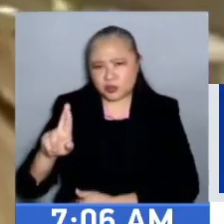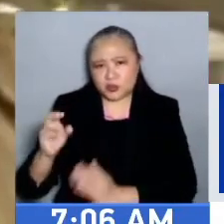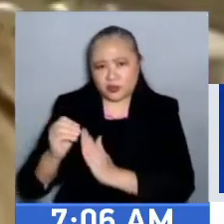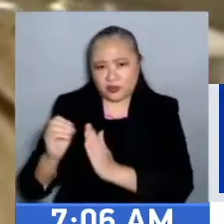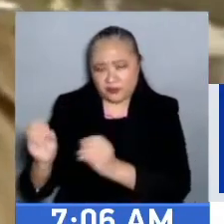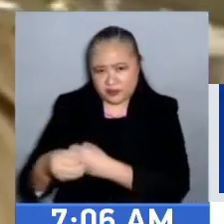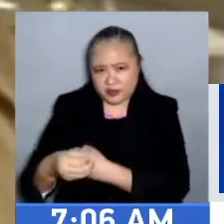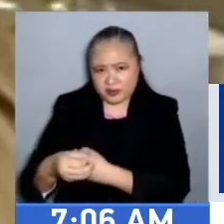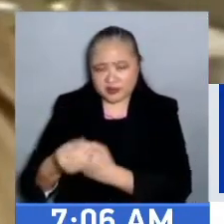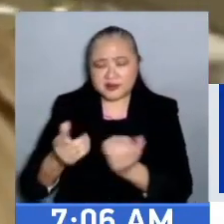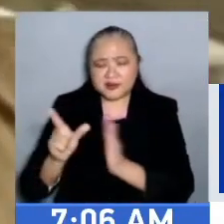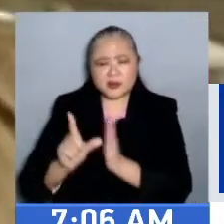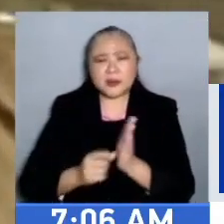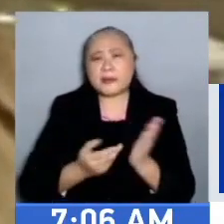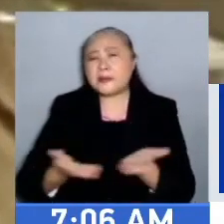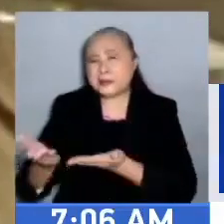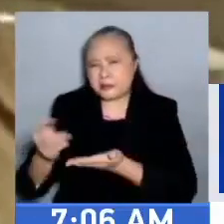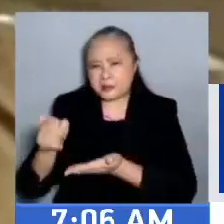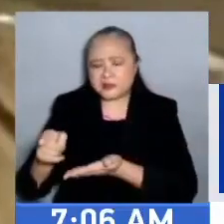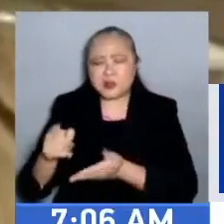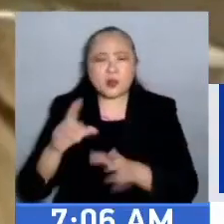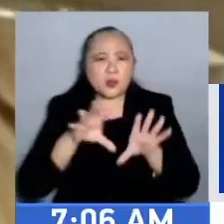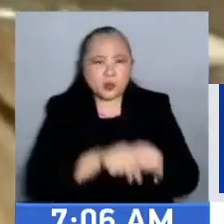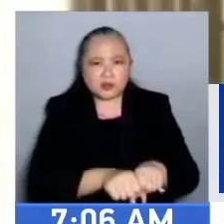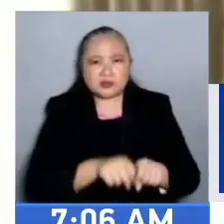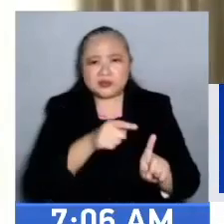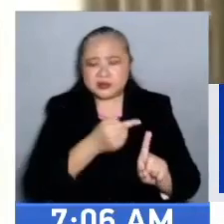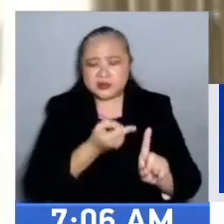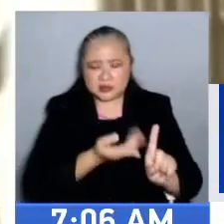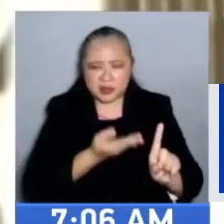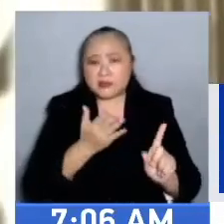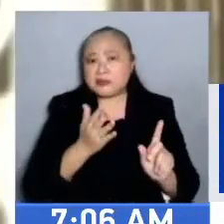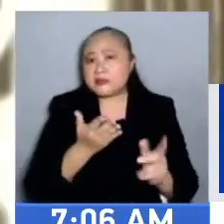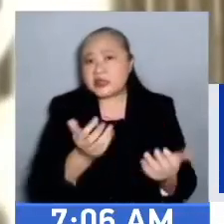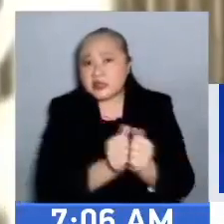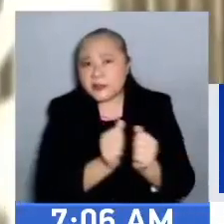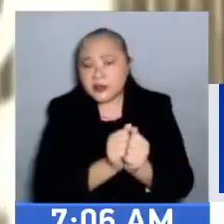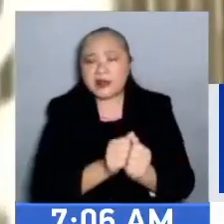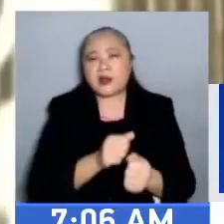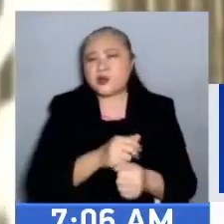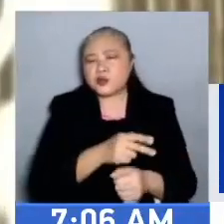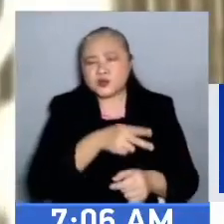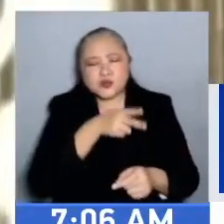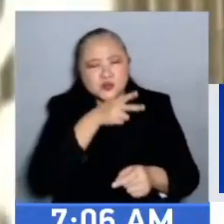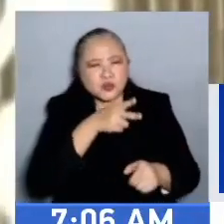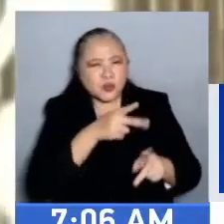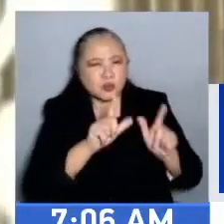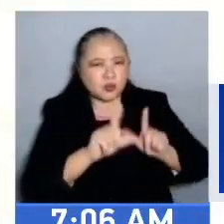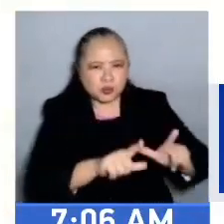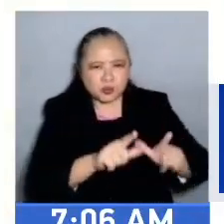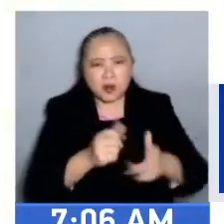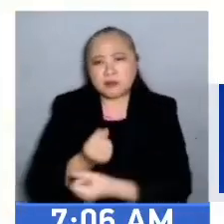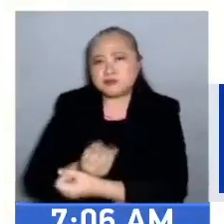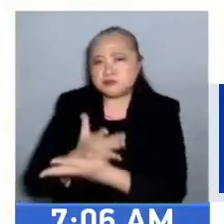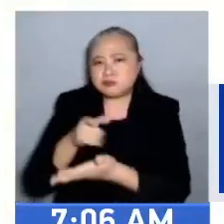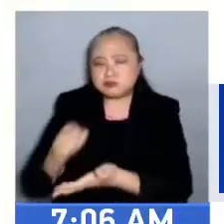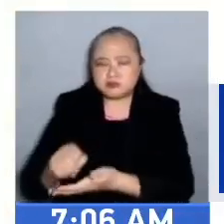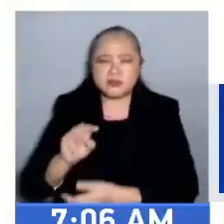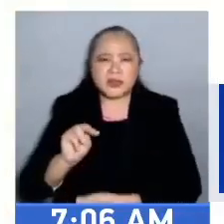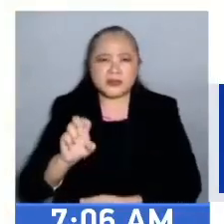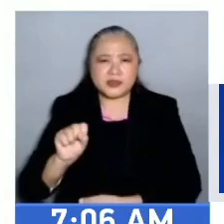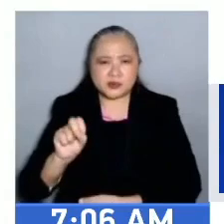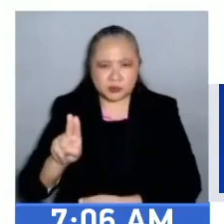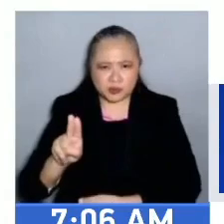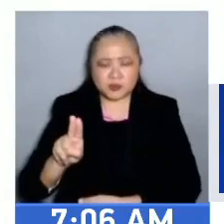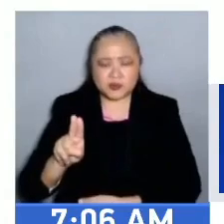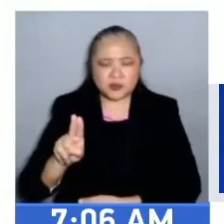6 na itinuturong isa sa mga kasamahan ng mga sospek sa pambubomba sa MSU Marawi Gymnasium. Ayon kay Police